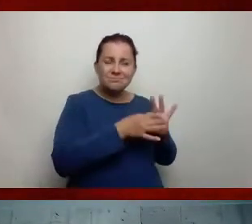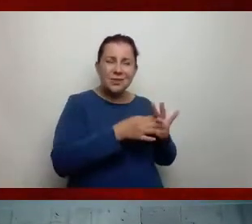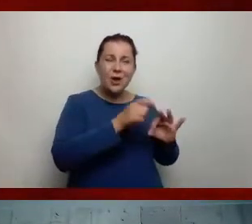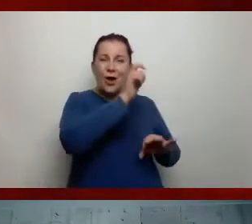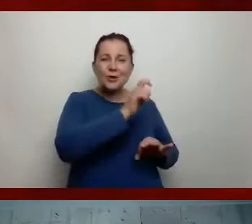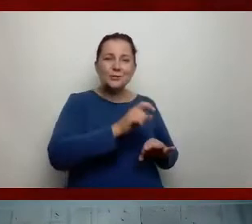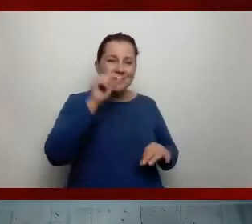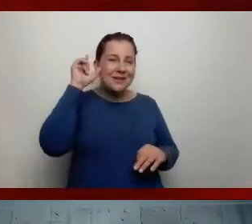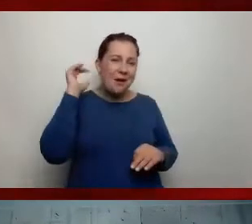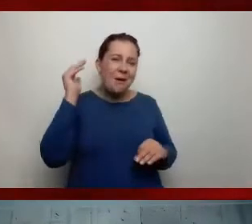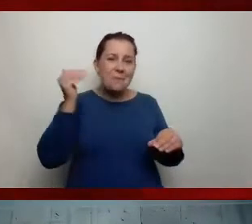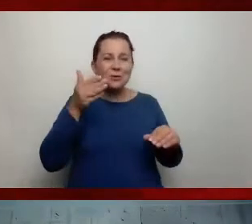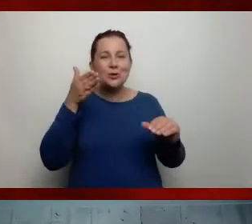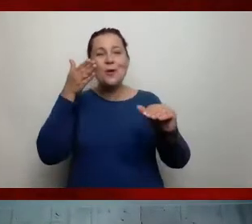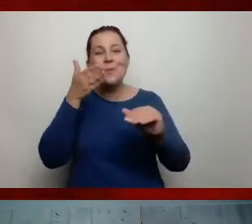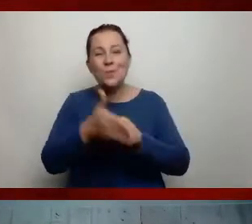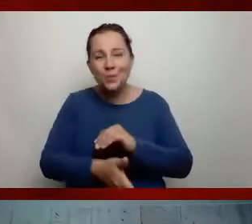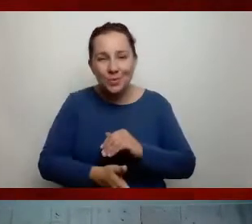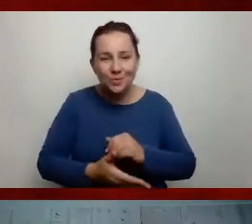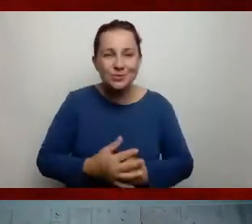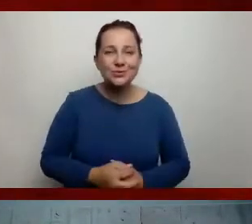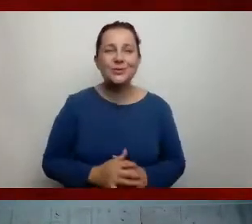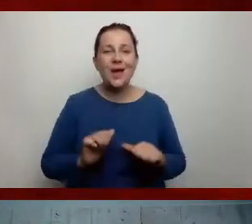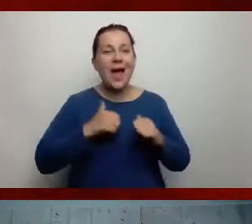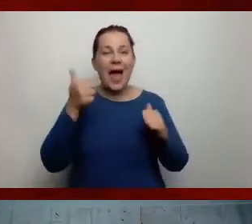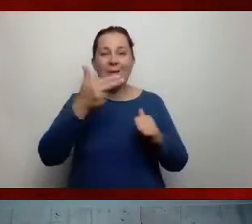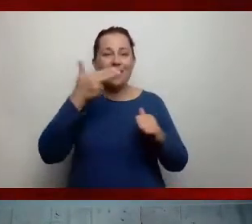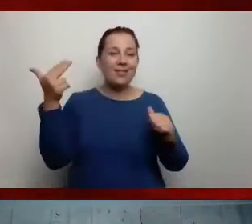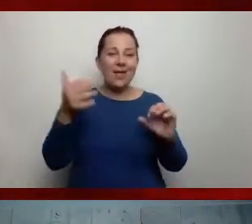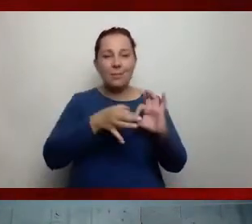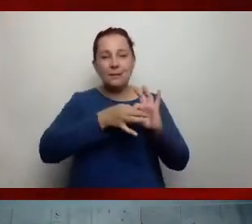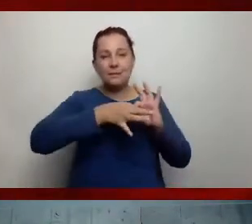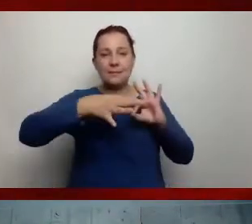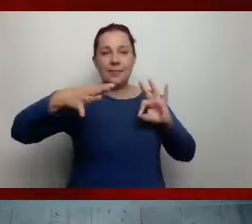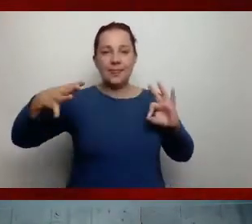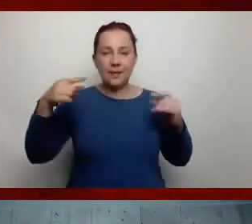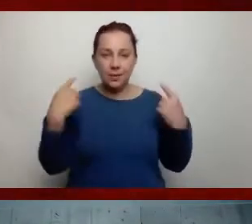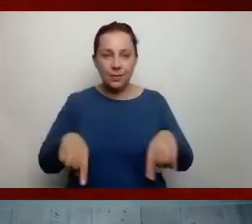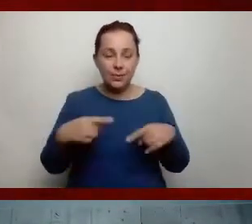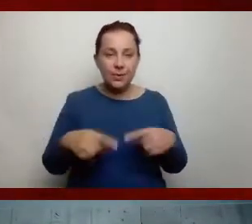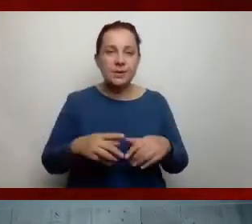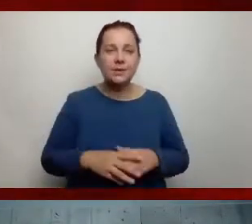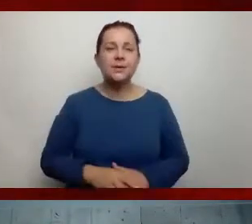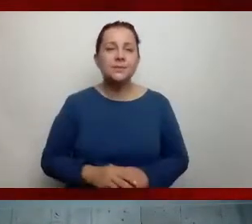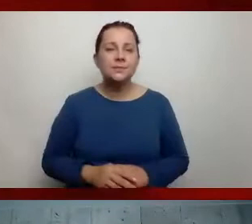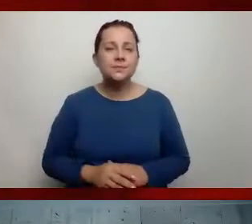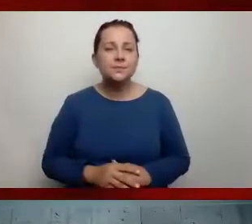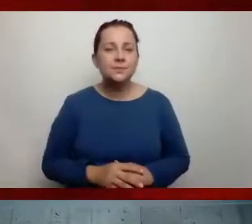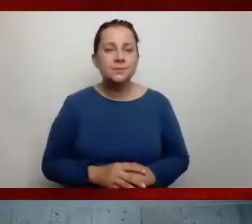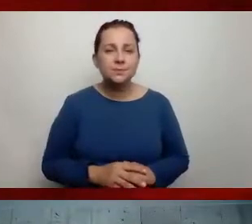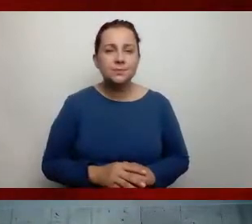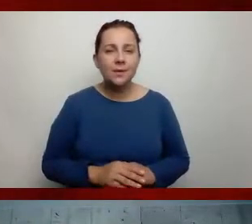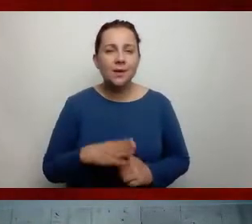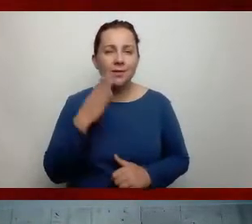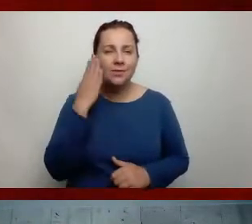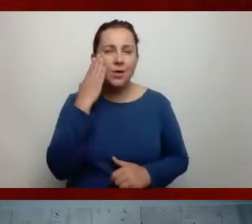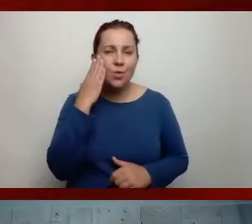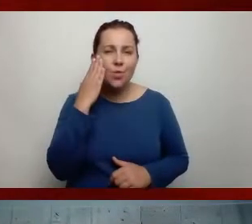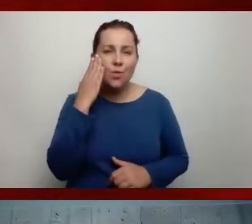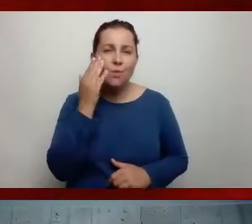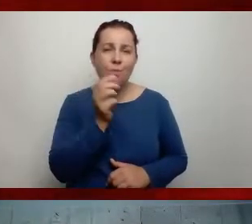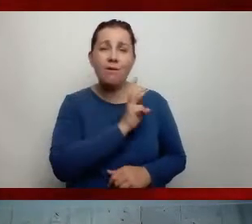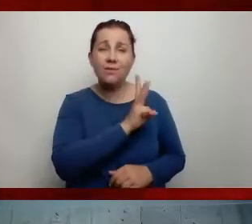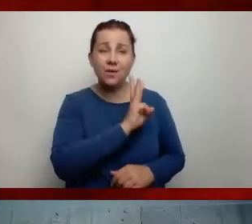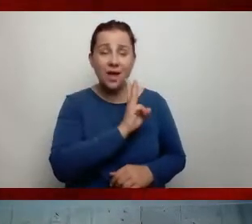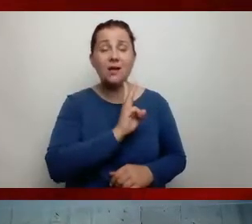gdzieś później, żeby nie odbiegać zbytnio od meritum sprawy. No wiadomo jest, że Witkacy